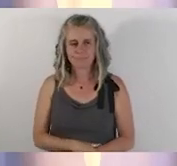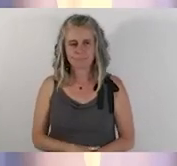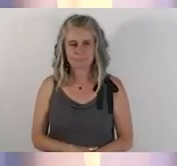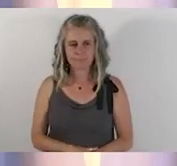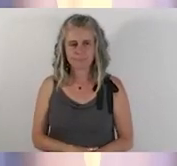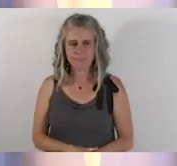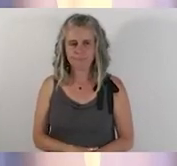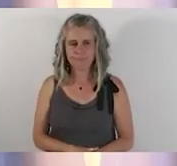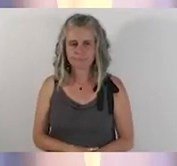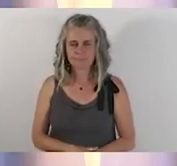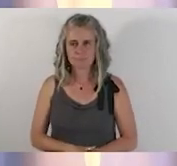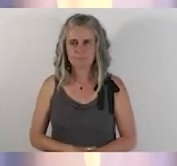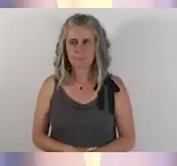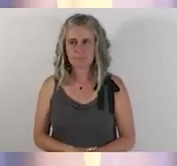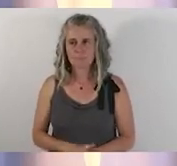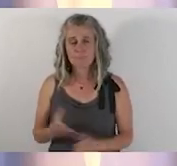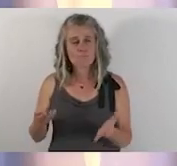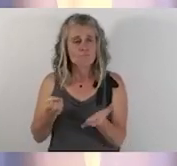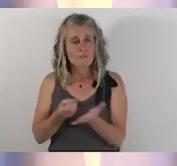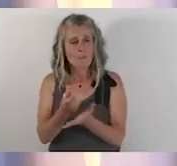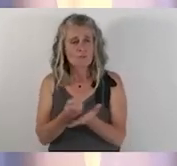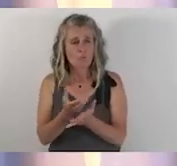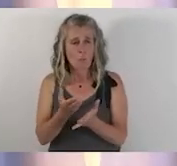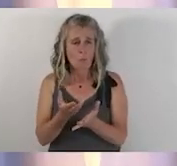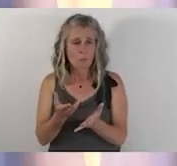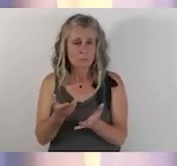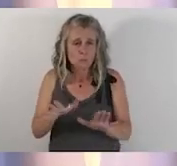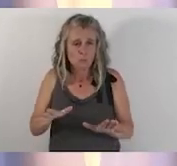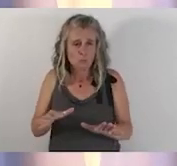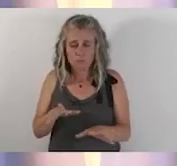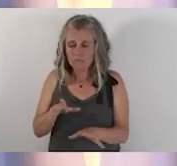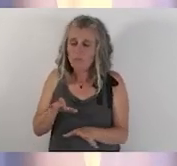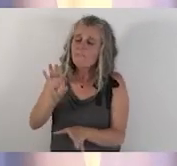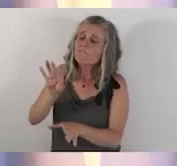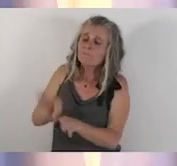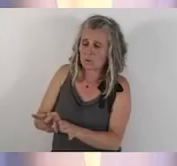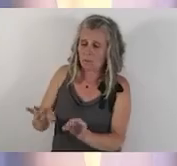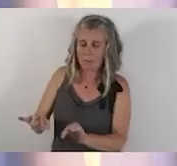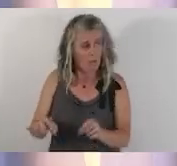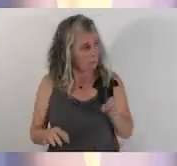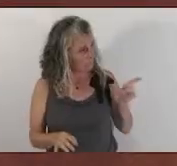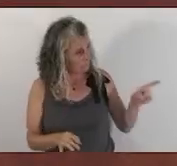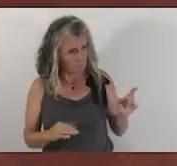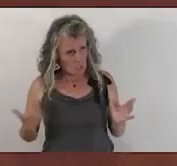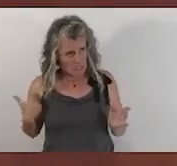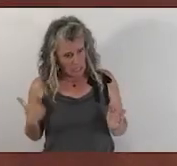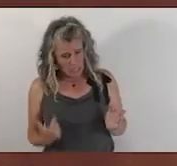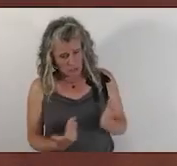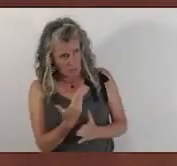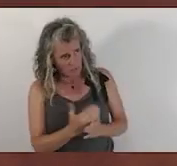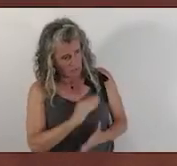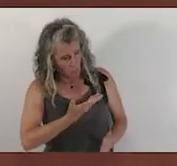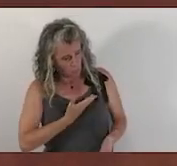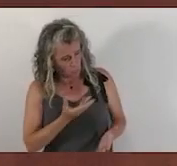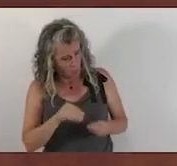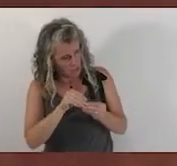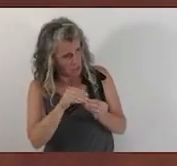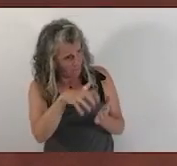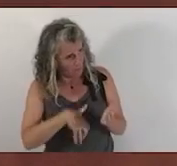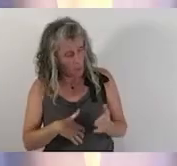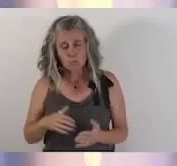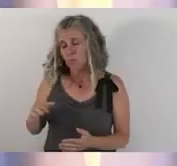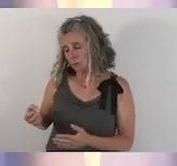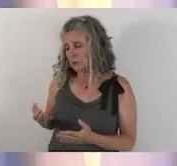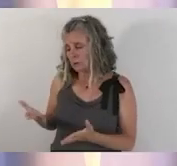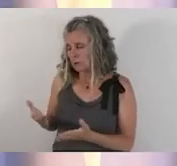Bon, c'est une information, il n'y a pas de vote. Si vous voulez intervenir. Additif que nous avons reçu ce matin, c'est cela? Oui, c'est un courrier